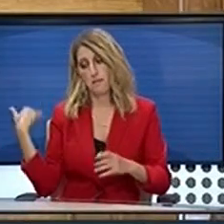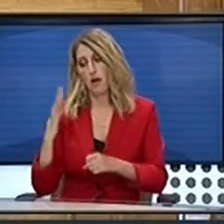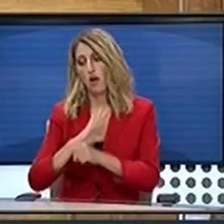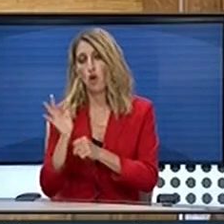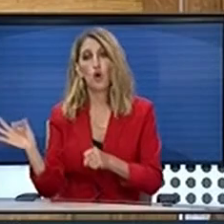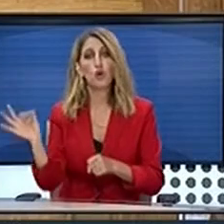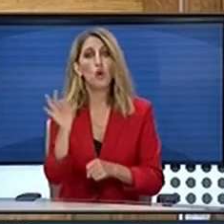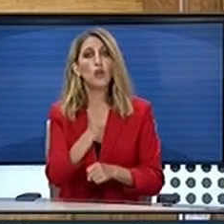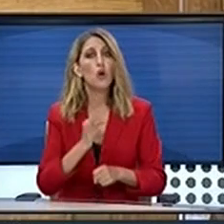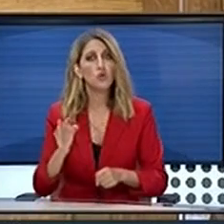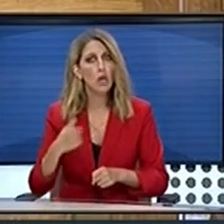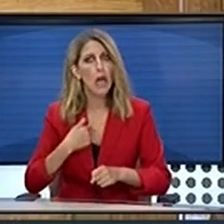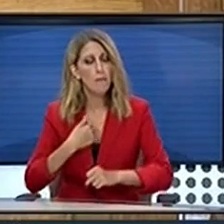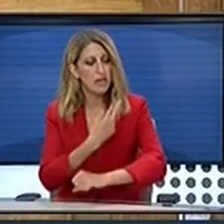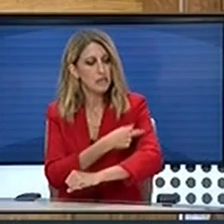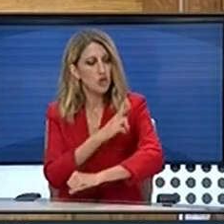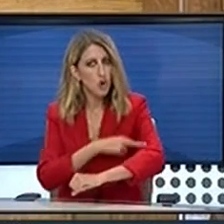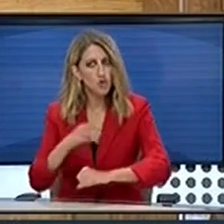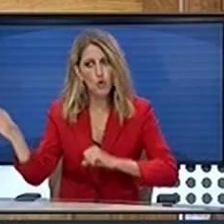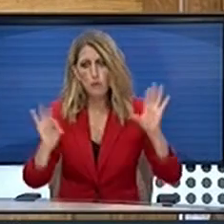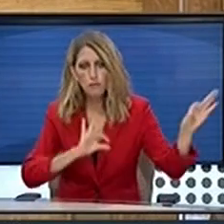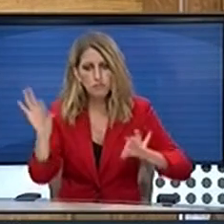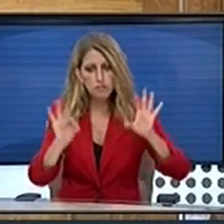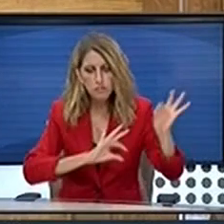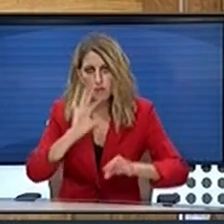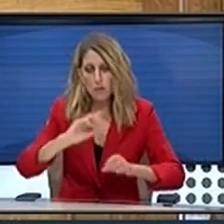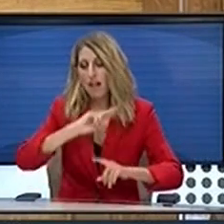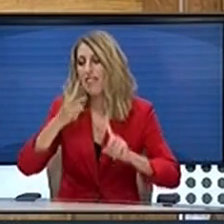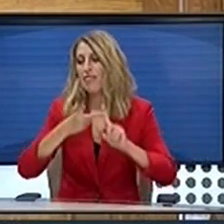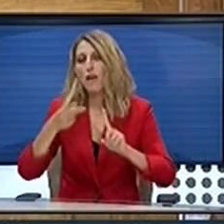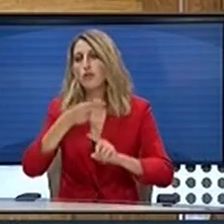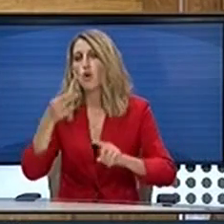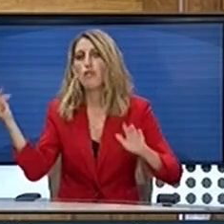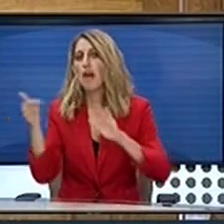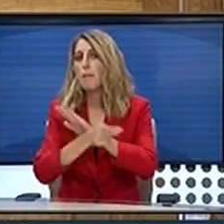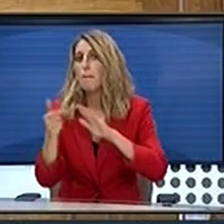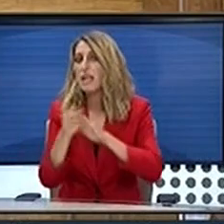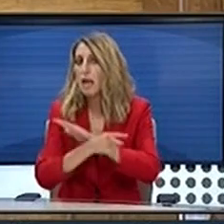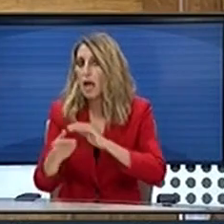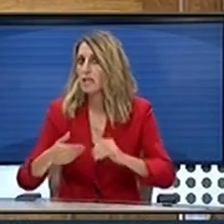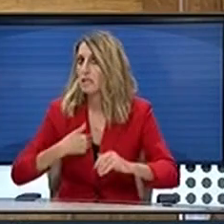ΕΣΥ. Απέναντι στο μεταναστευτικό και στη θωράκιση των συνόρων.